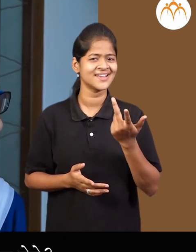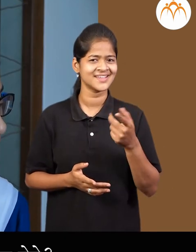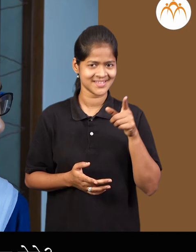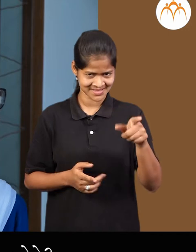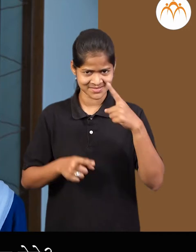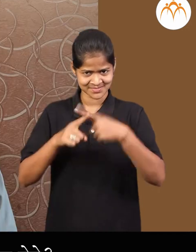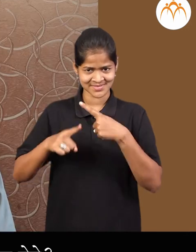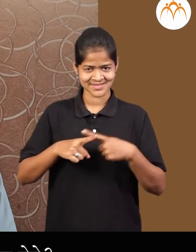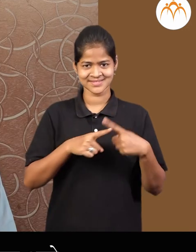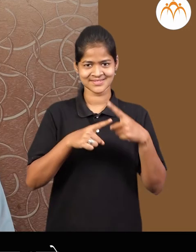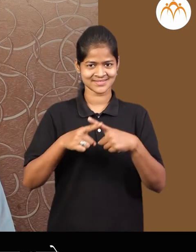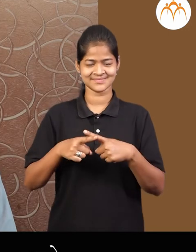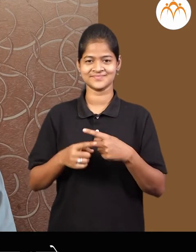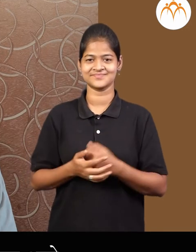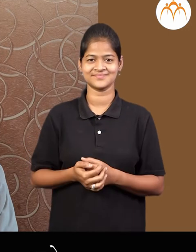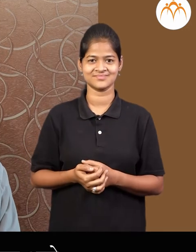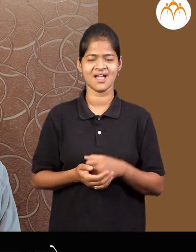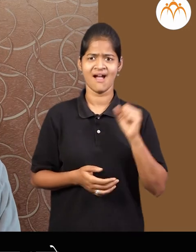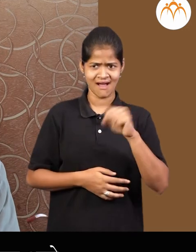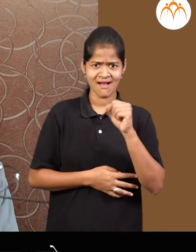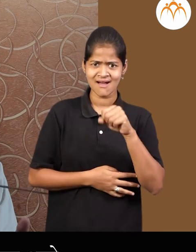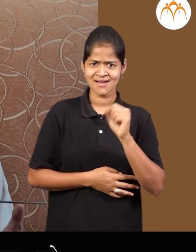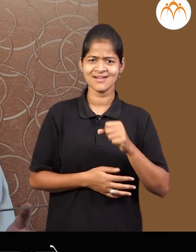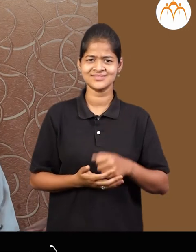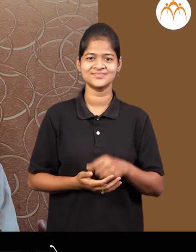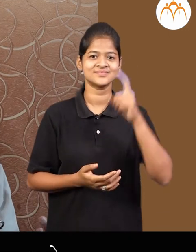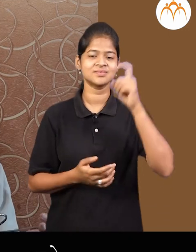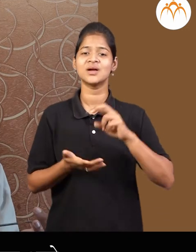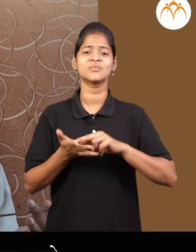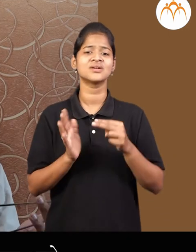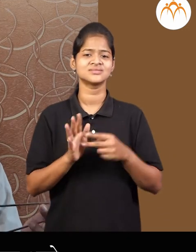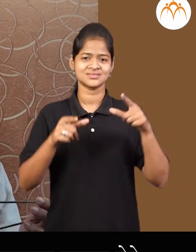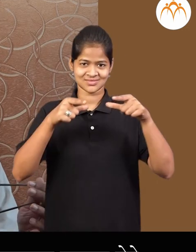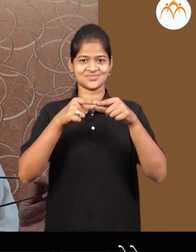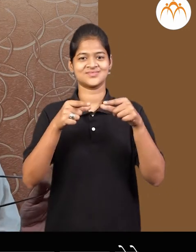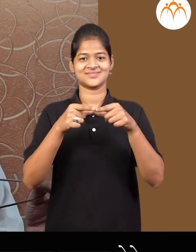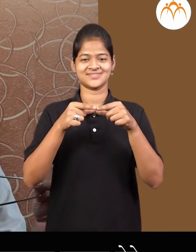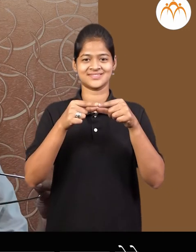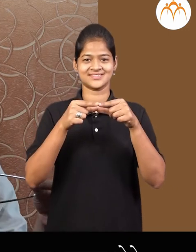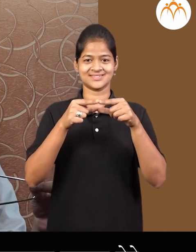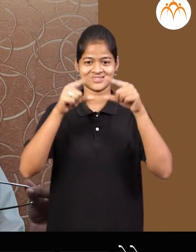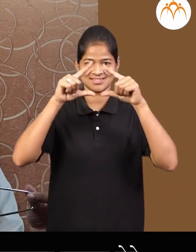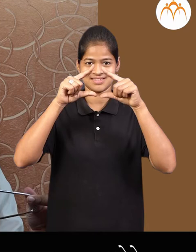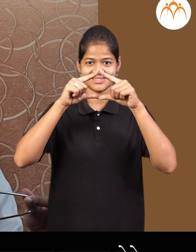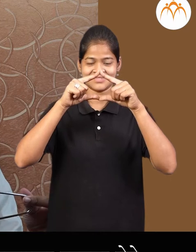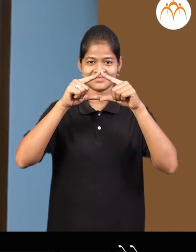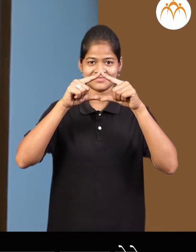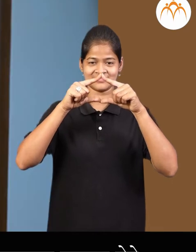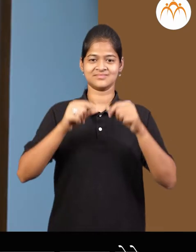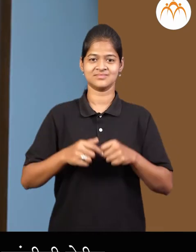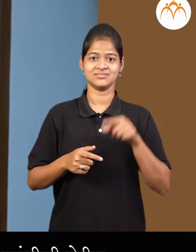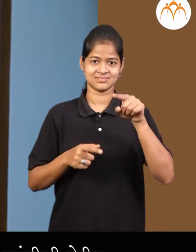पण परिमिती काढता येते. हो अगं, हँगर म्हणजे त्रिकोणच आहे. हे बघ, या त्रिकोणाची पण परिमिती आपल्याला काढता